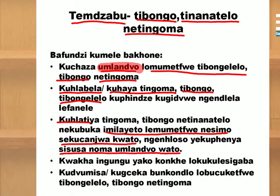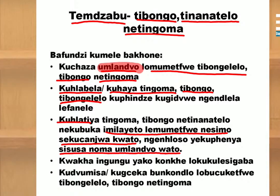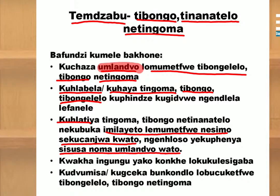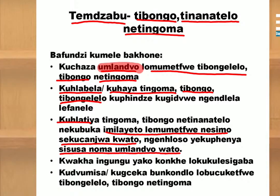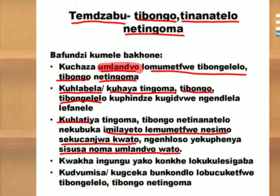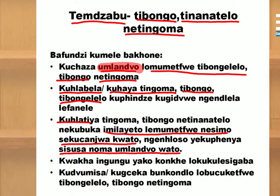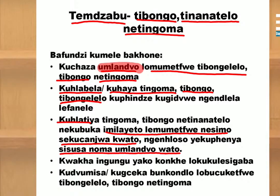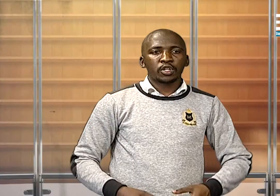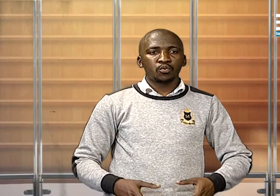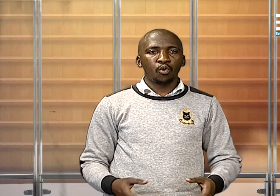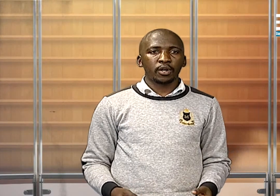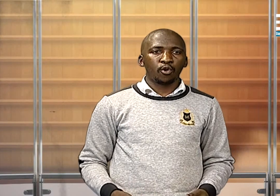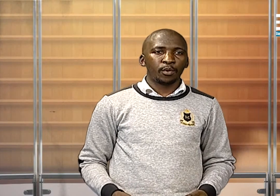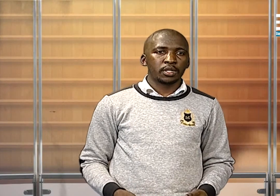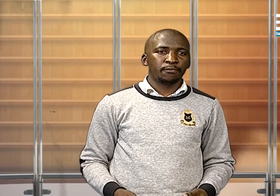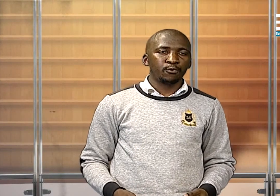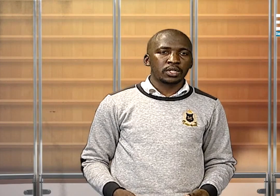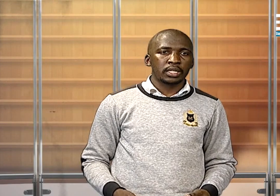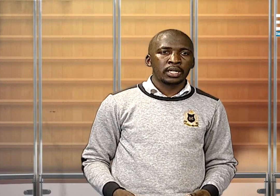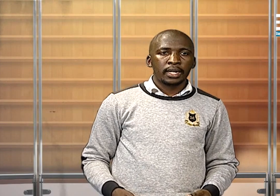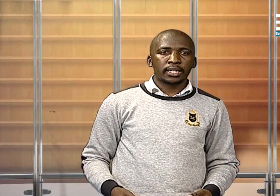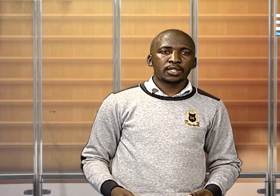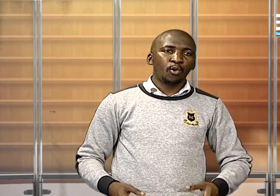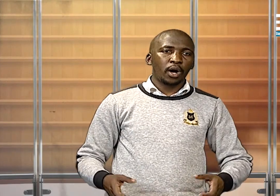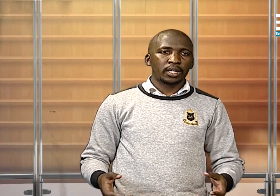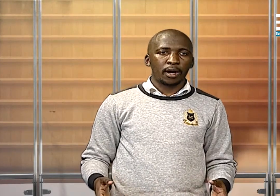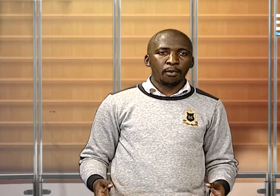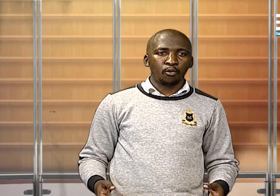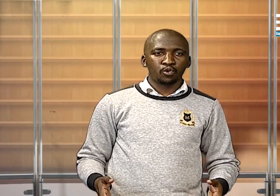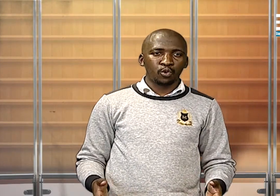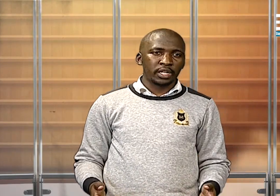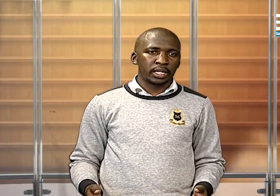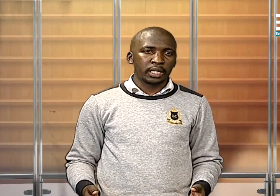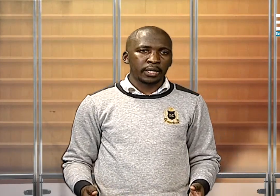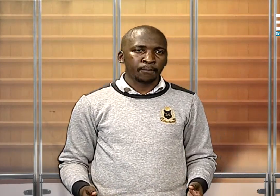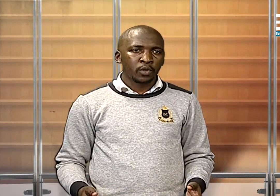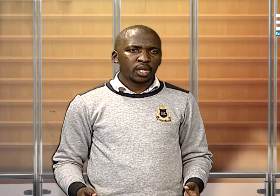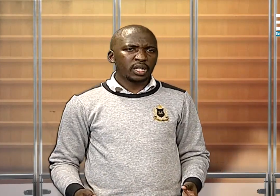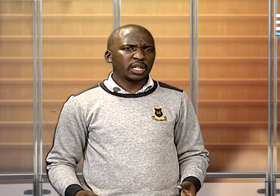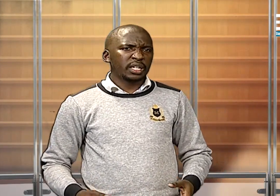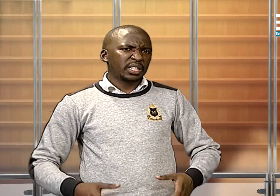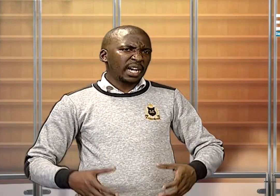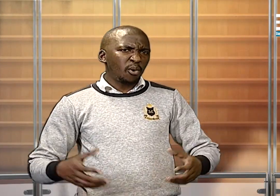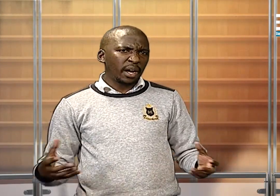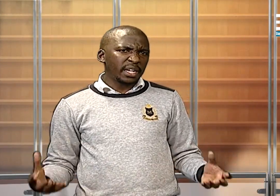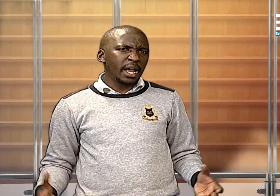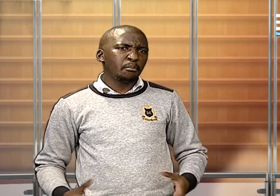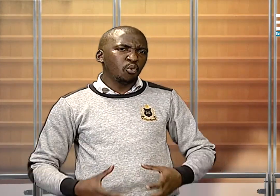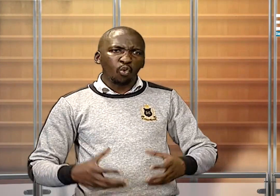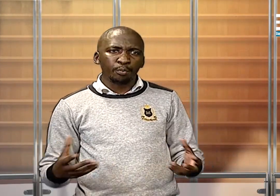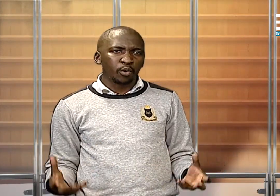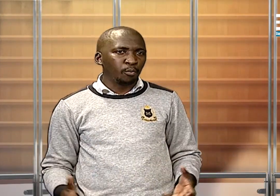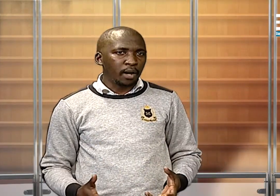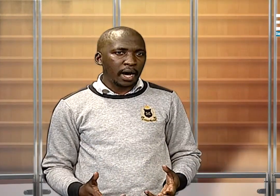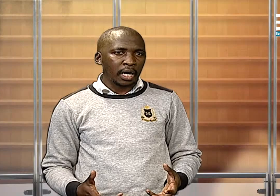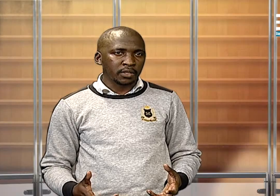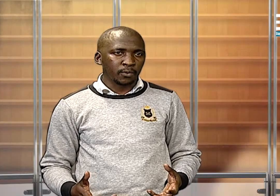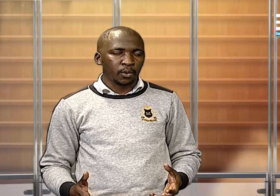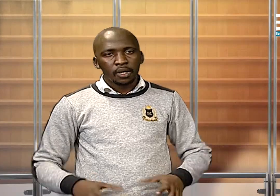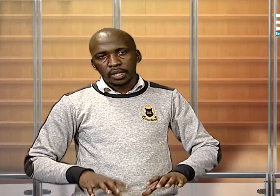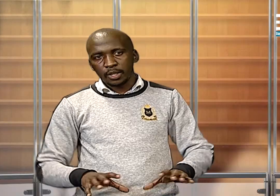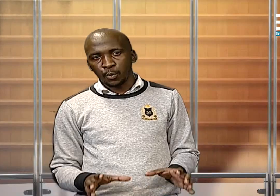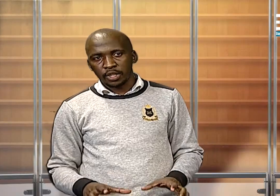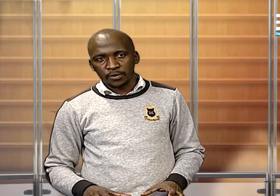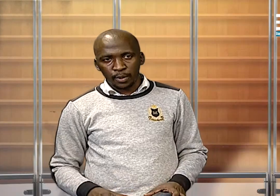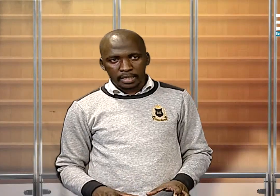wato tingoma uma sibuka ingoma nje mfundzi lethi okandaba udulile icalwa inamuphi